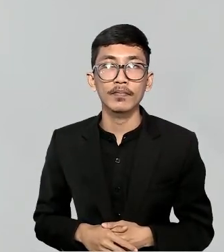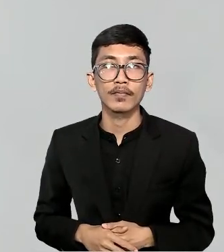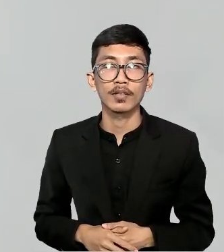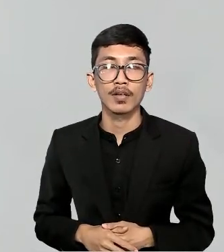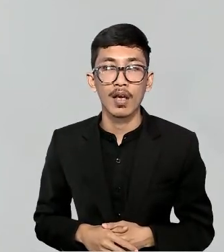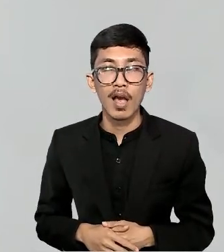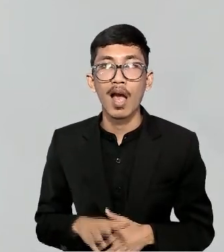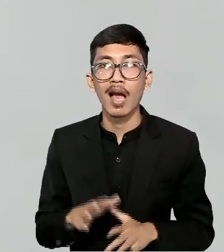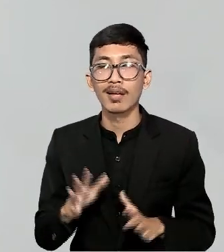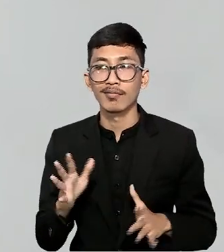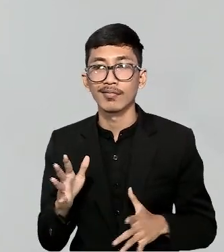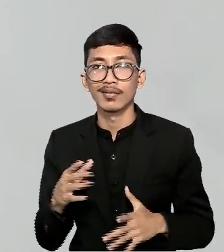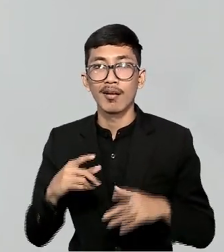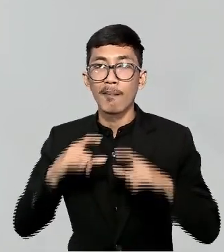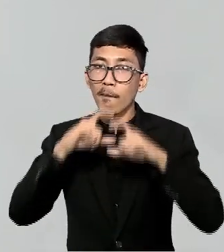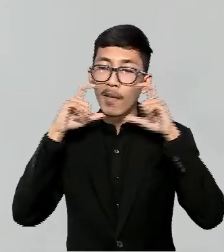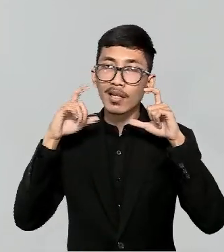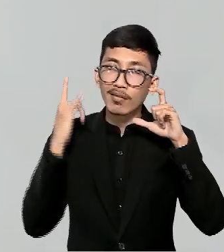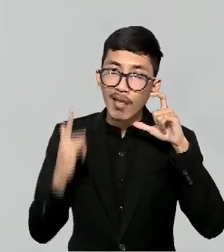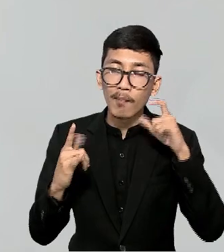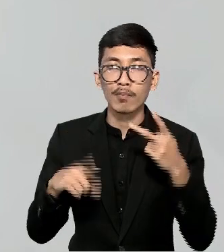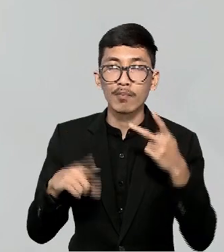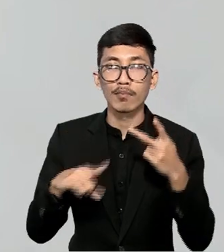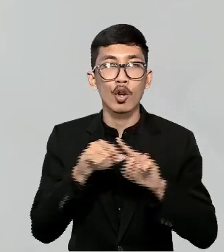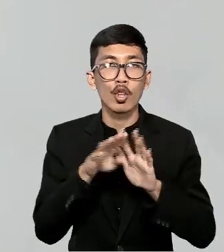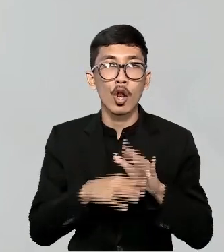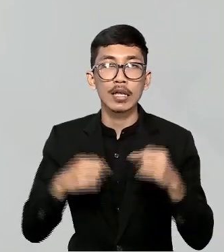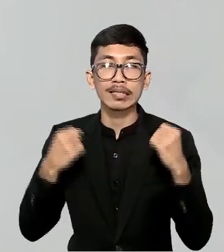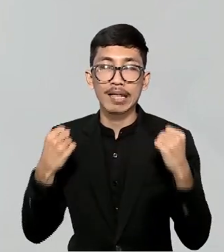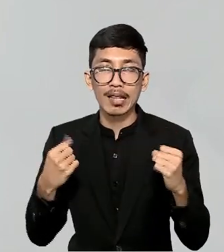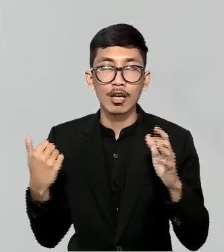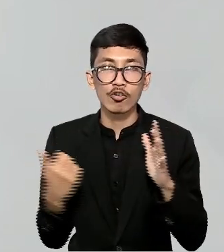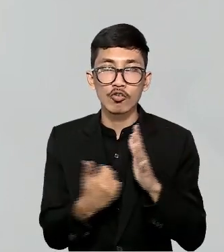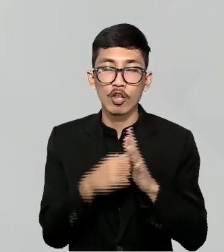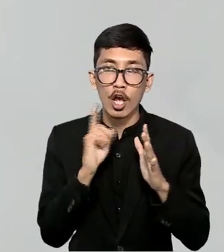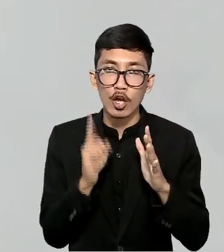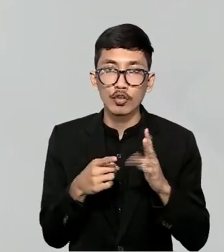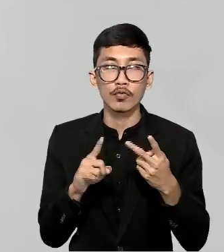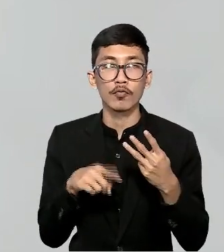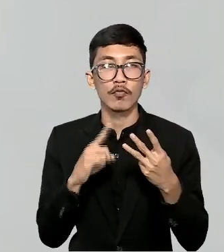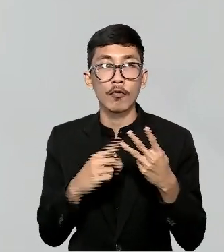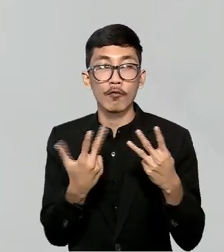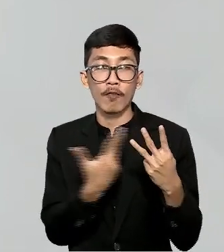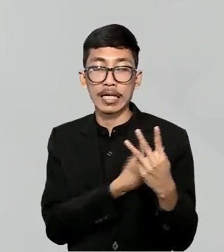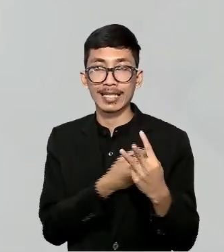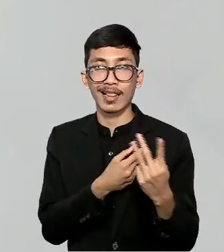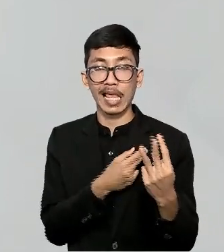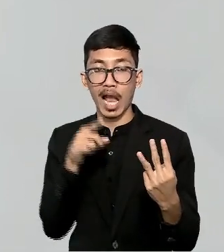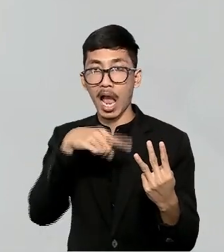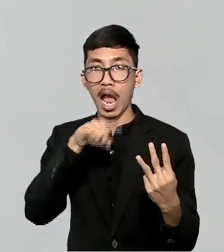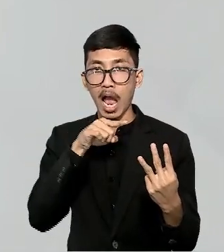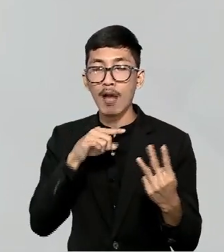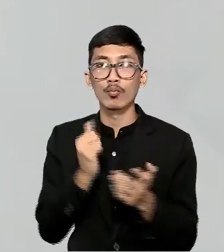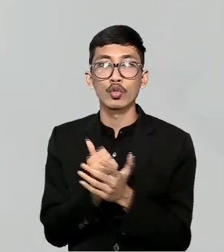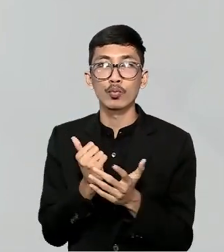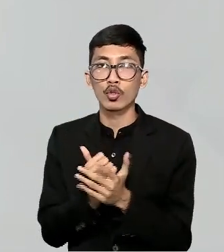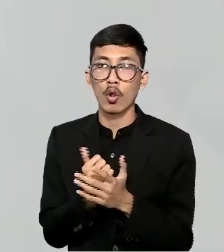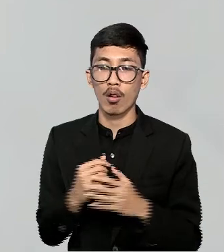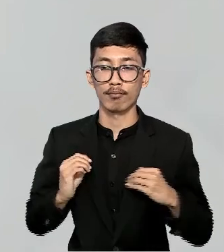lain apalagi kalau digabung dengan saya menerapkan protokol kesehatan dengan baik itu pop kemungkinan transmisi